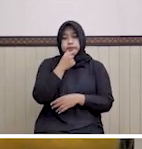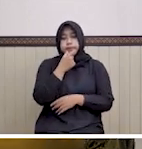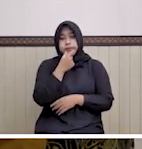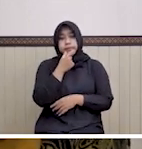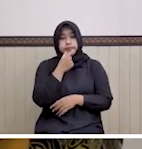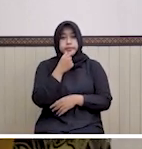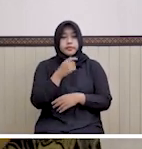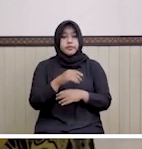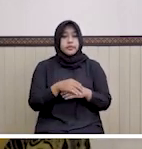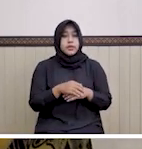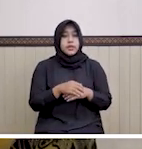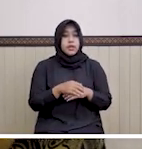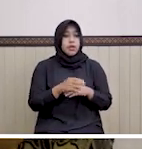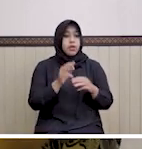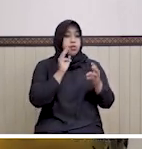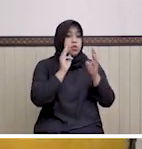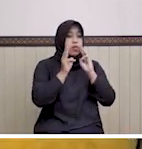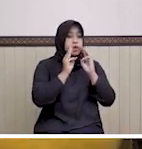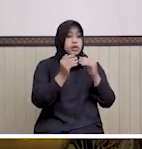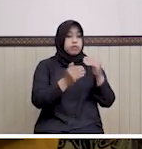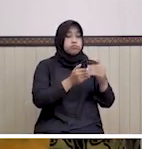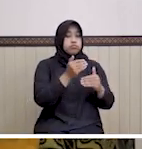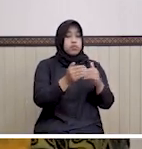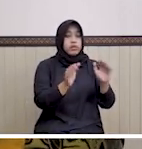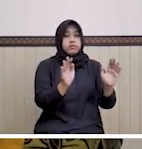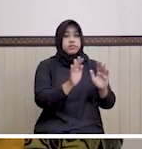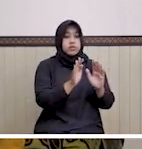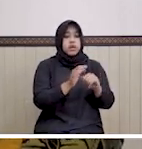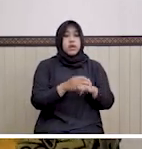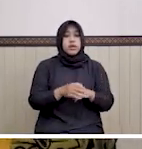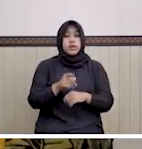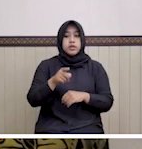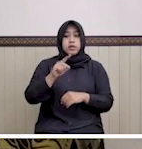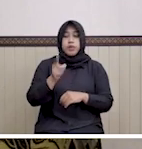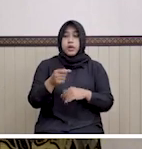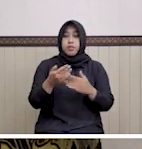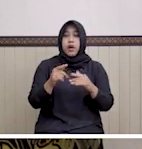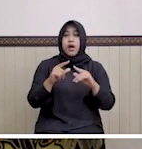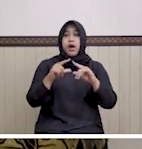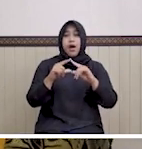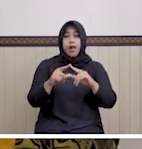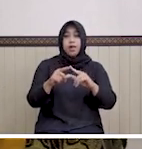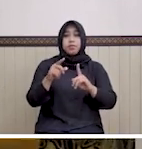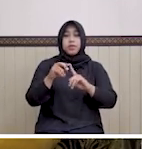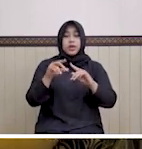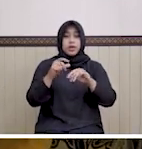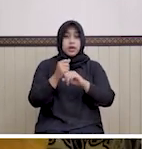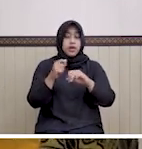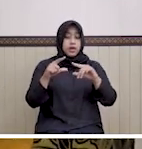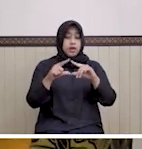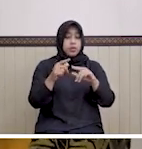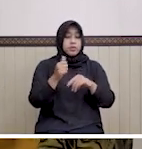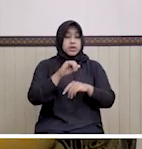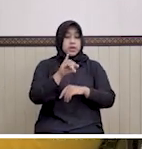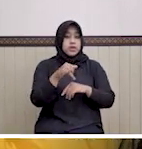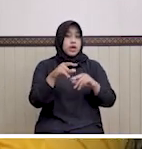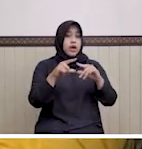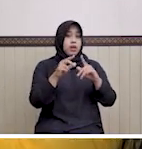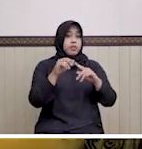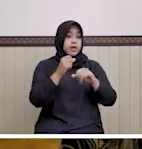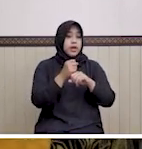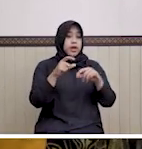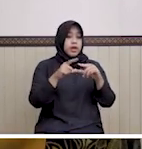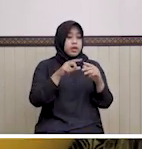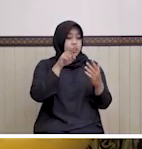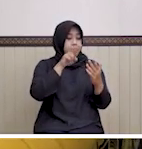dengan interview enggak jalan maka dia akan menggunakan alat peraga bisa Jadi alat peraga karena